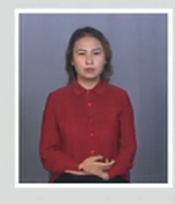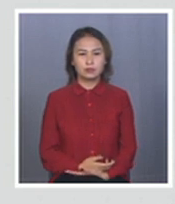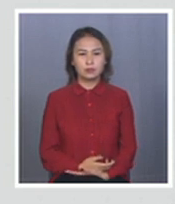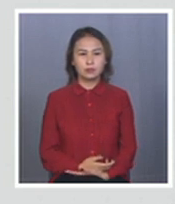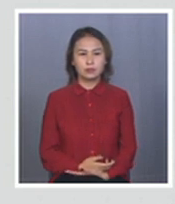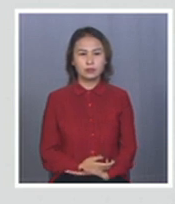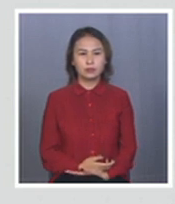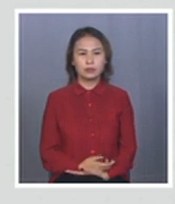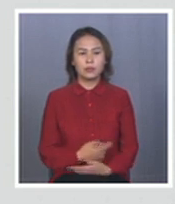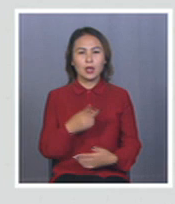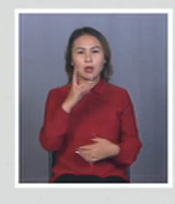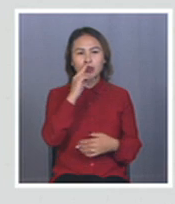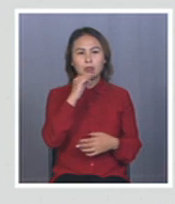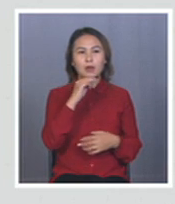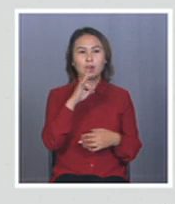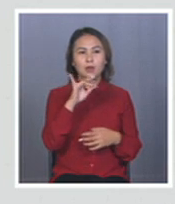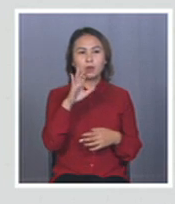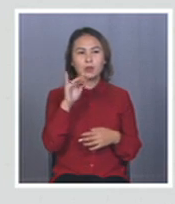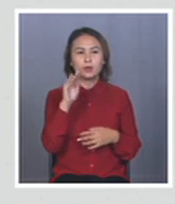Нұр-Сұлтан деп айту.